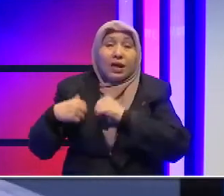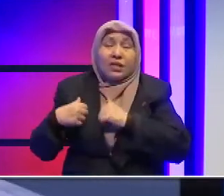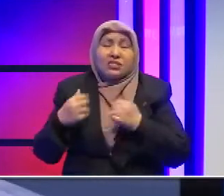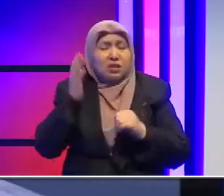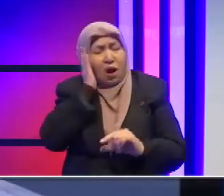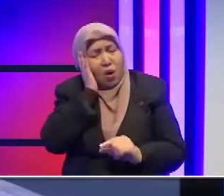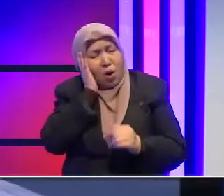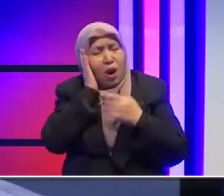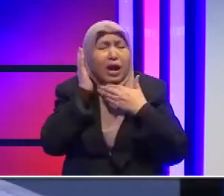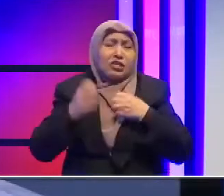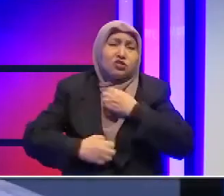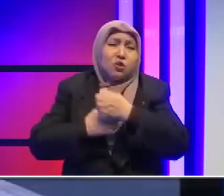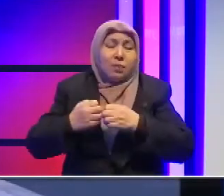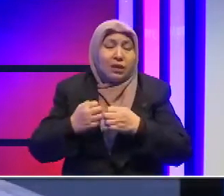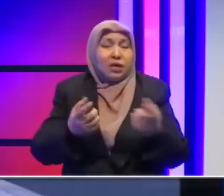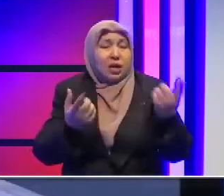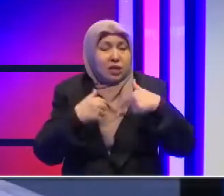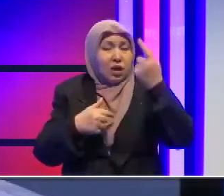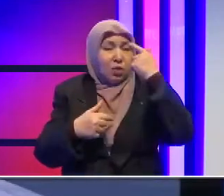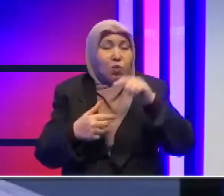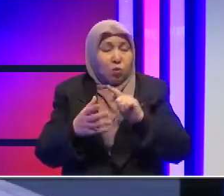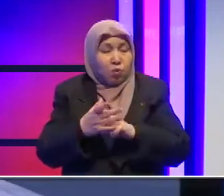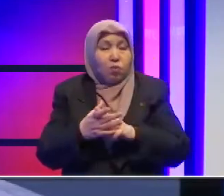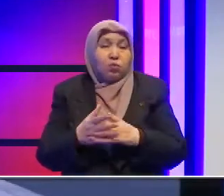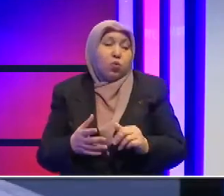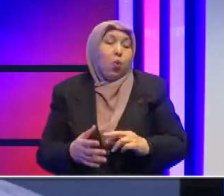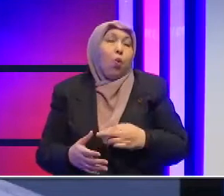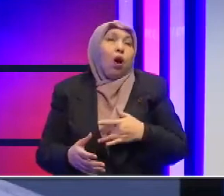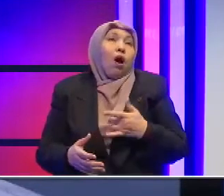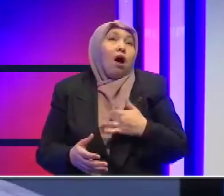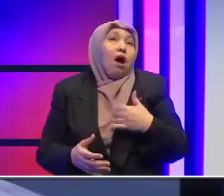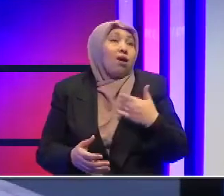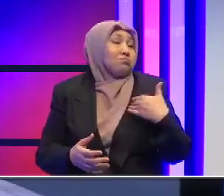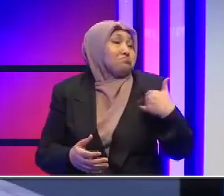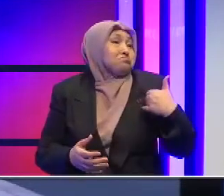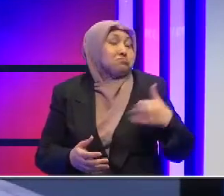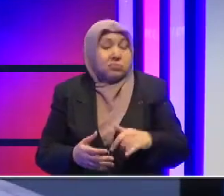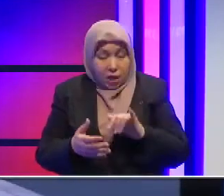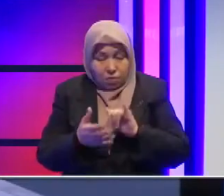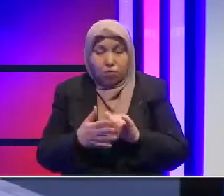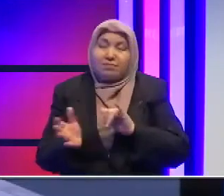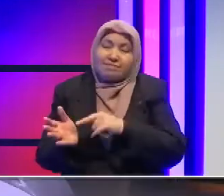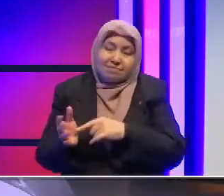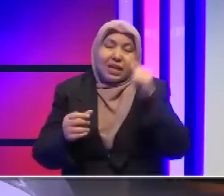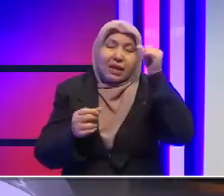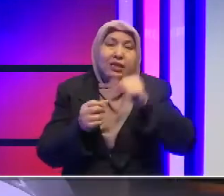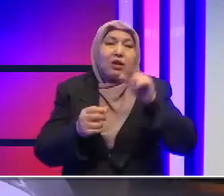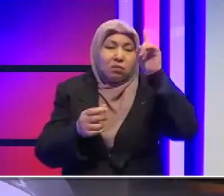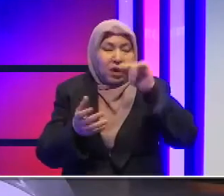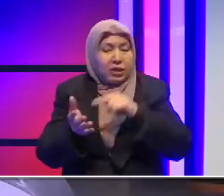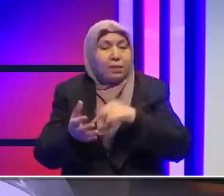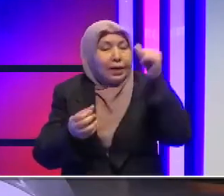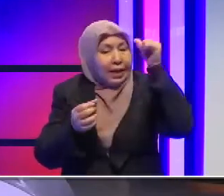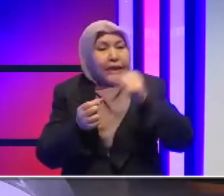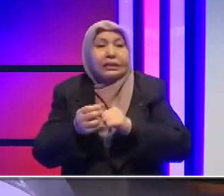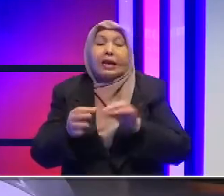sedap-sedap datangnya bisikan-bisikan untuk ria, ujub dan sebagainya. Inilah peringatan untuk kita juga, ya. Wallahu a'lam. Jadi ini adalah peringatan yang penting